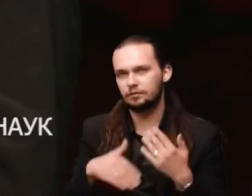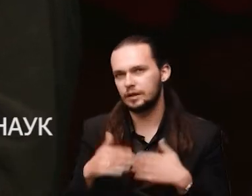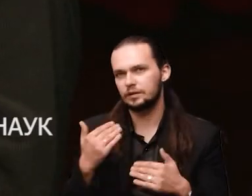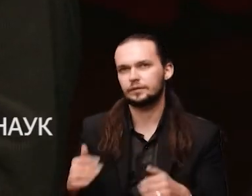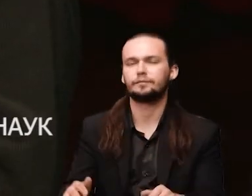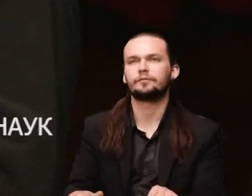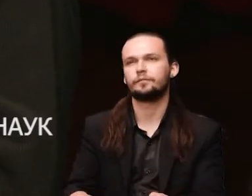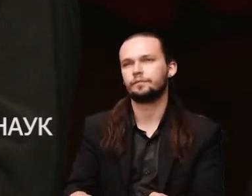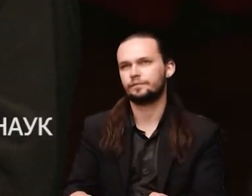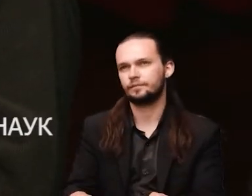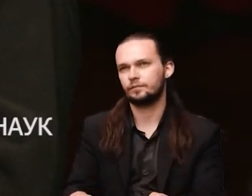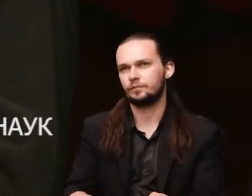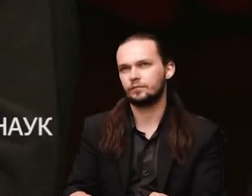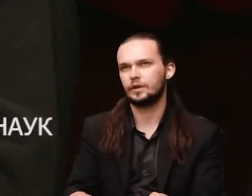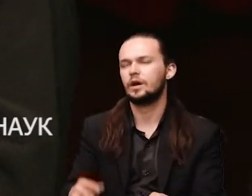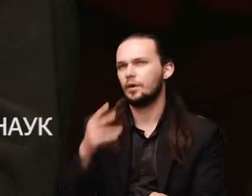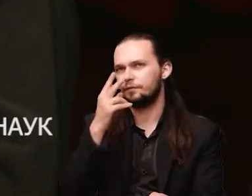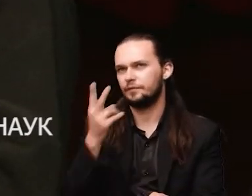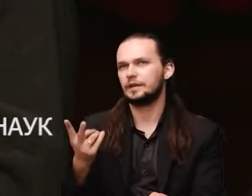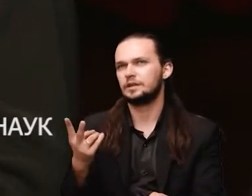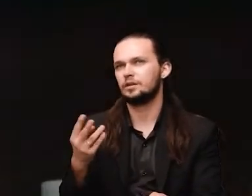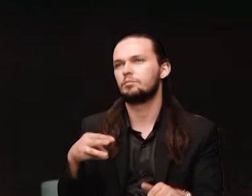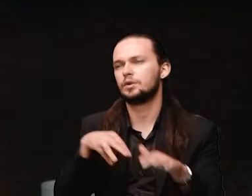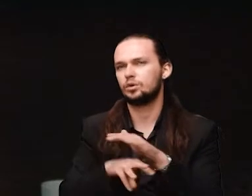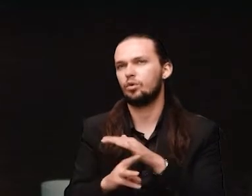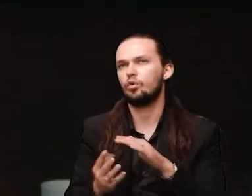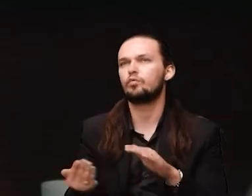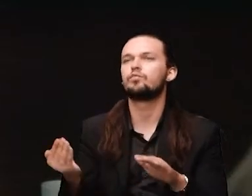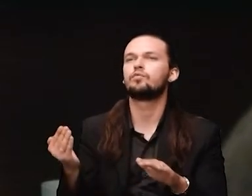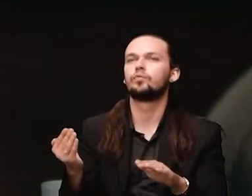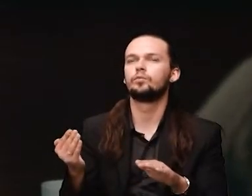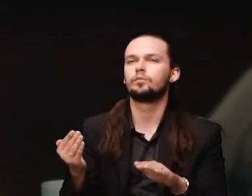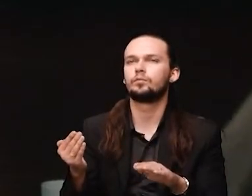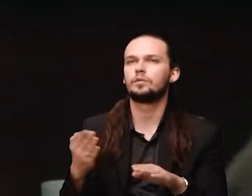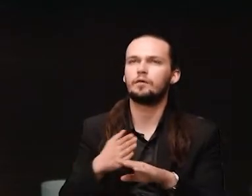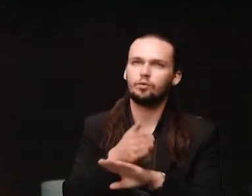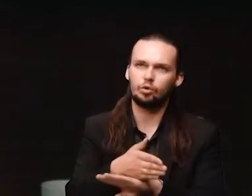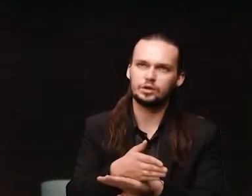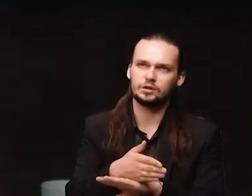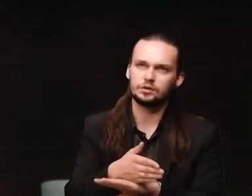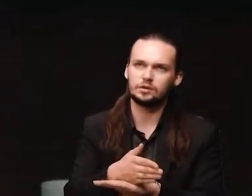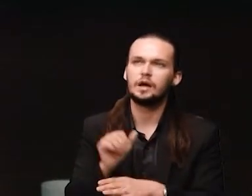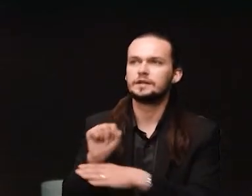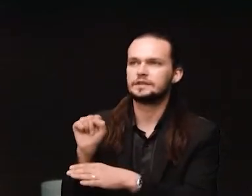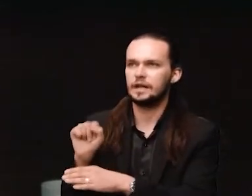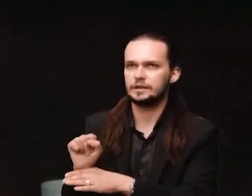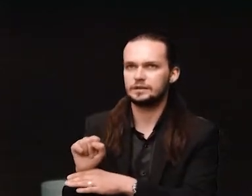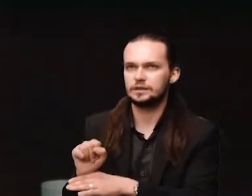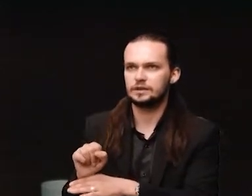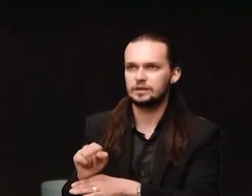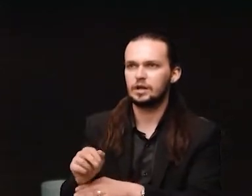кто занимается транспортной развязкой. Я вот в Риме, например, видел на входе в метро висит схема, и все станции